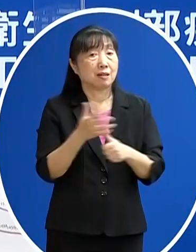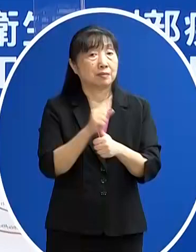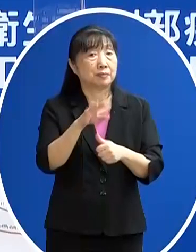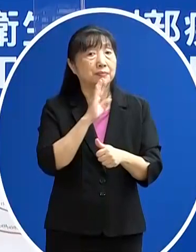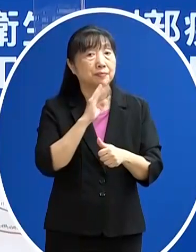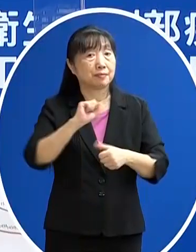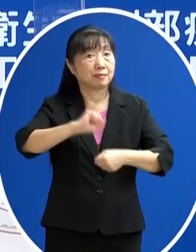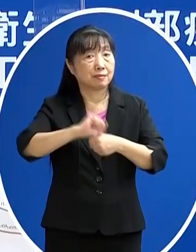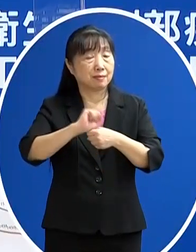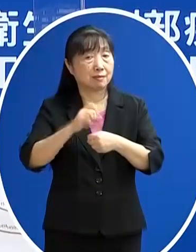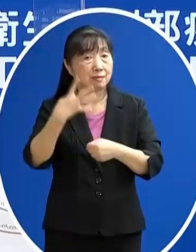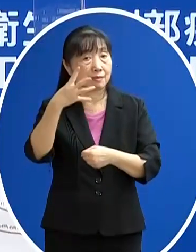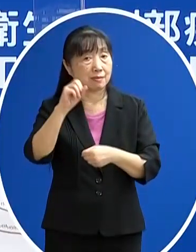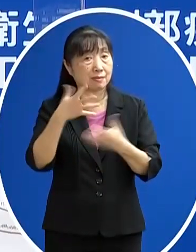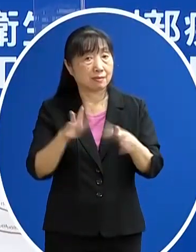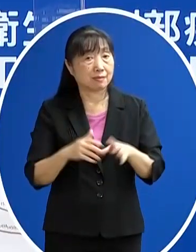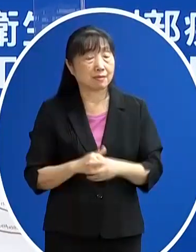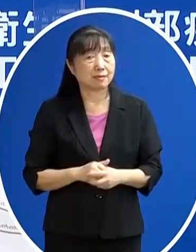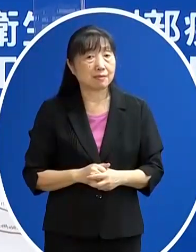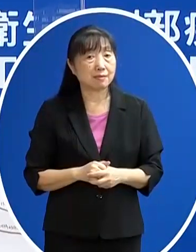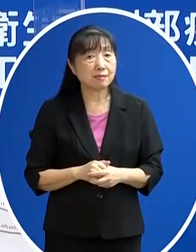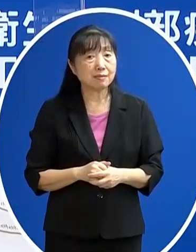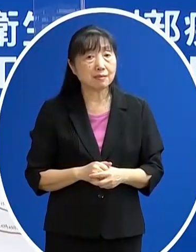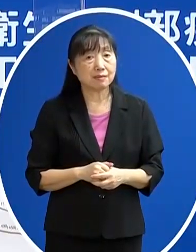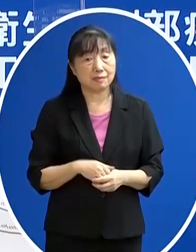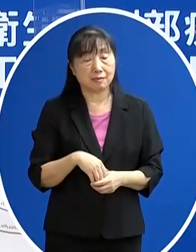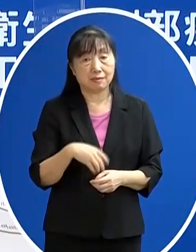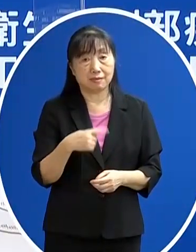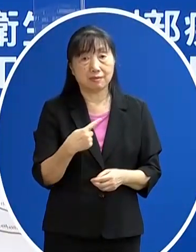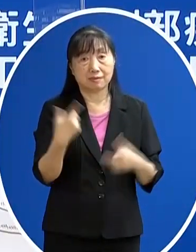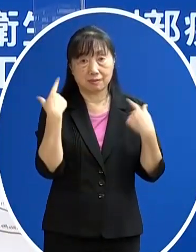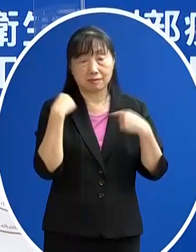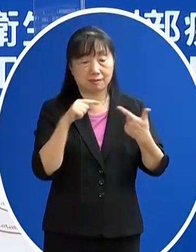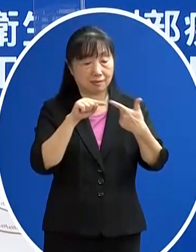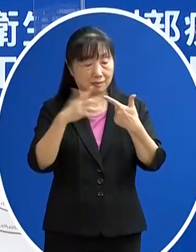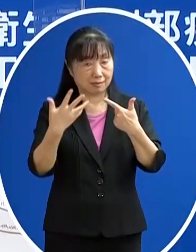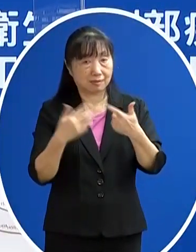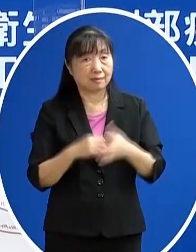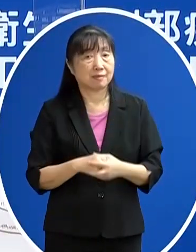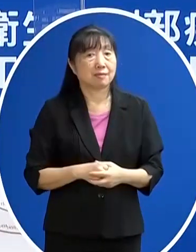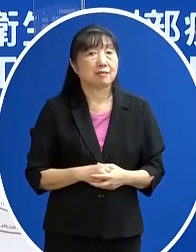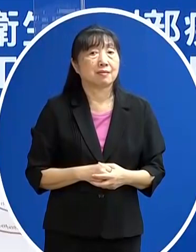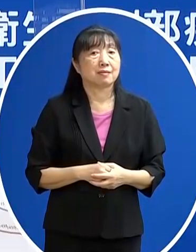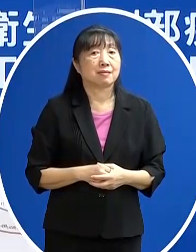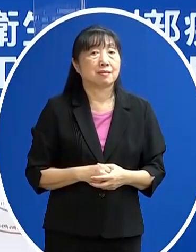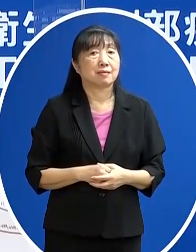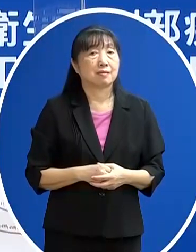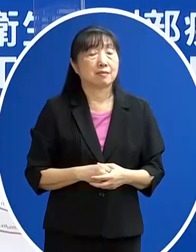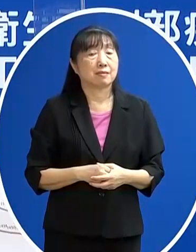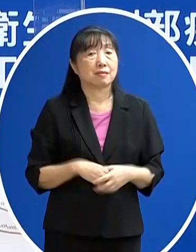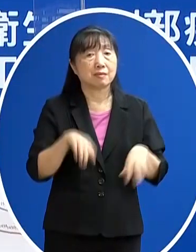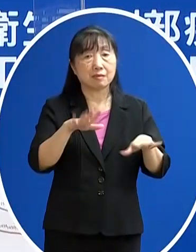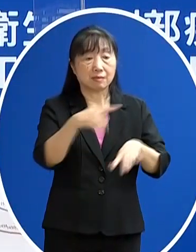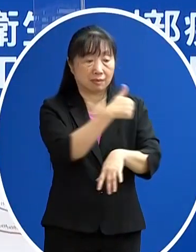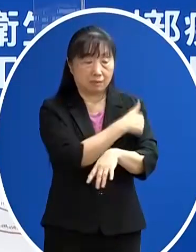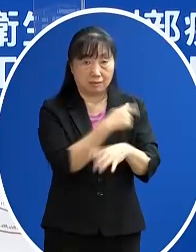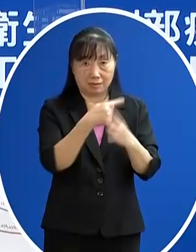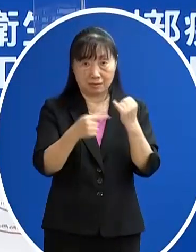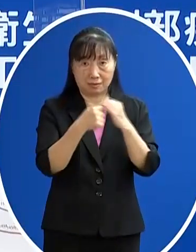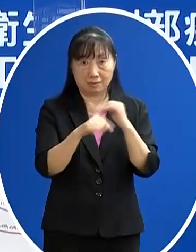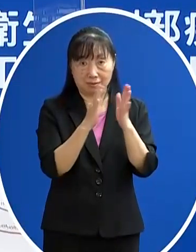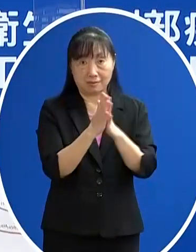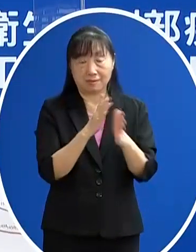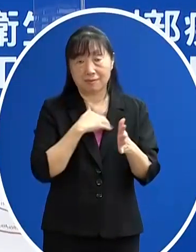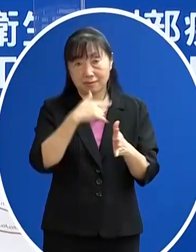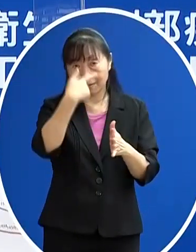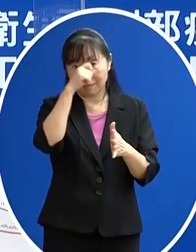概将近10万多嘛，好，粗略算一下大概6.8吧，哈。然后第二个就是说疫苗，但我们希望它涵盖多